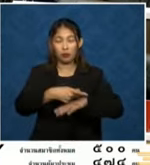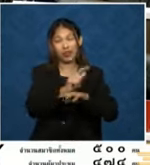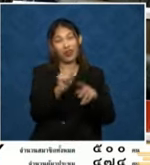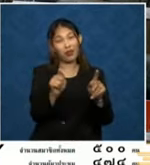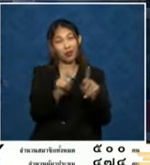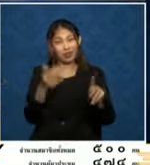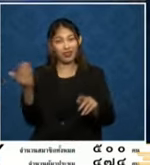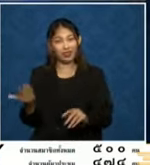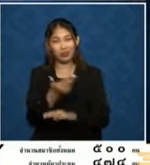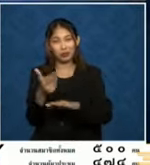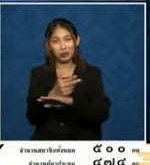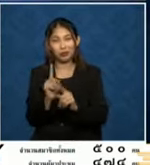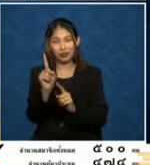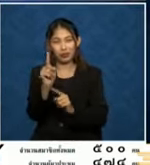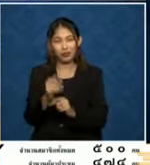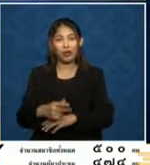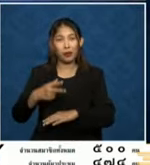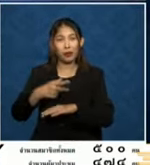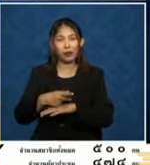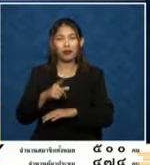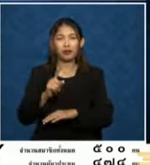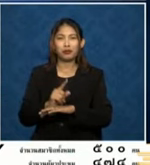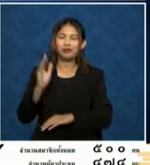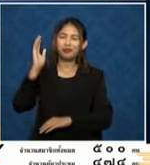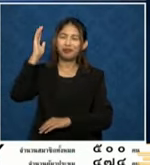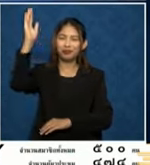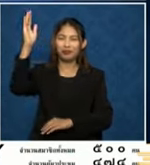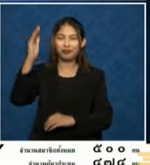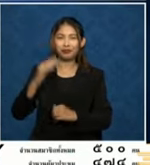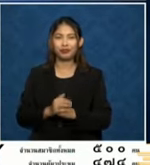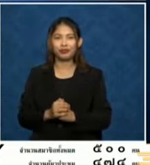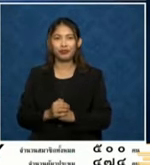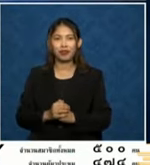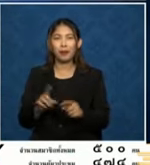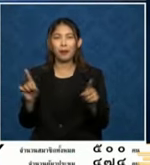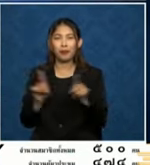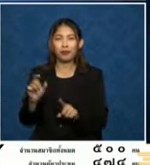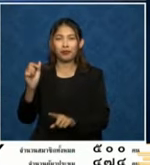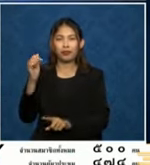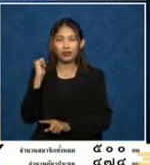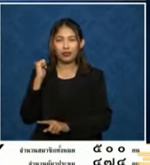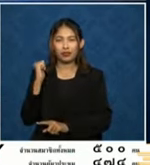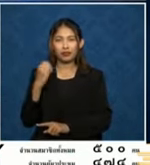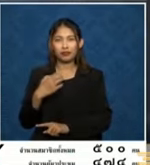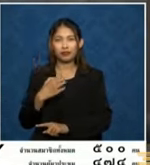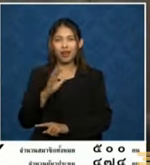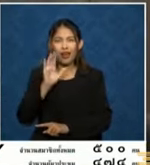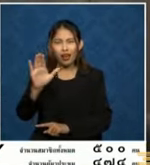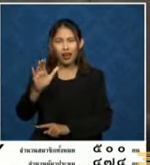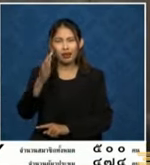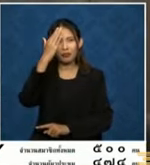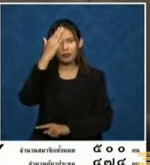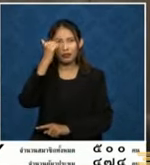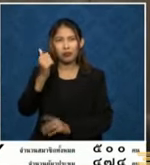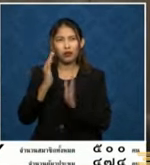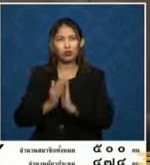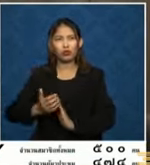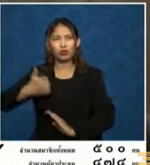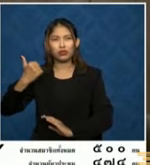ครับเชิญคลิปที่1ครับ ท่านประธานครับผมก็ยังยืนขึ้นยกมือพ้นที่สามเหมือนเดิมครับอย่ากระทำเลยครับมันเป็นบุคคลภายน